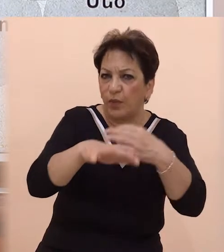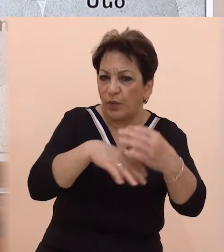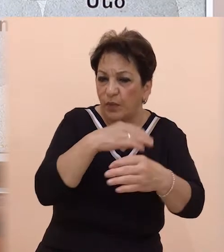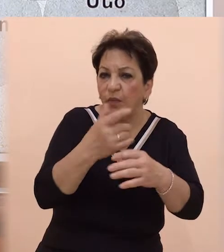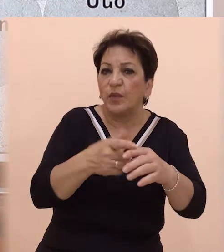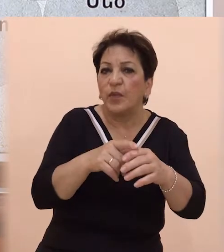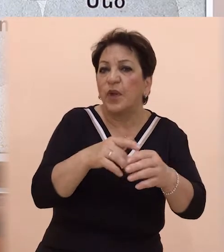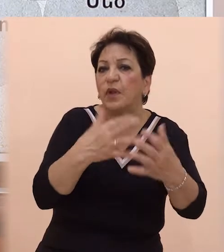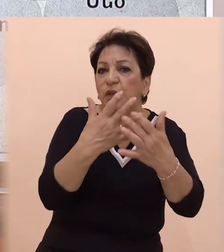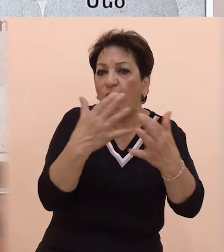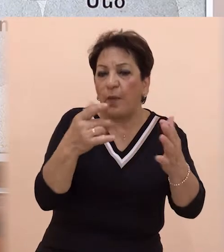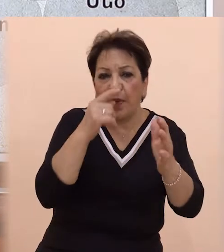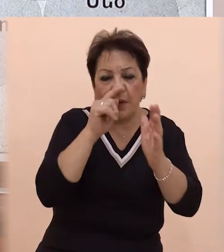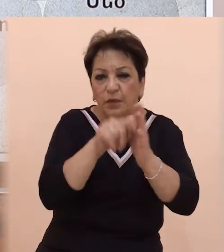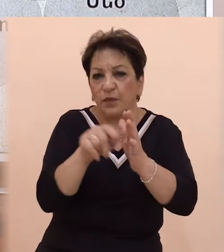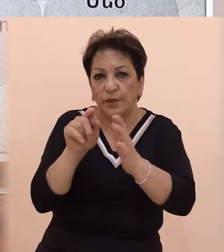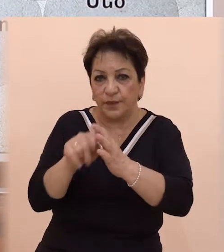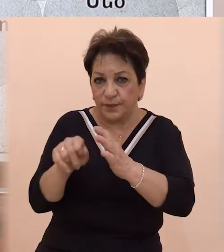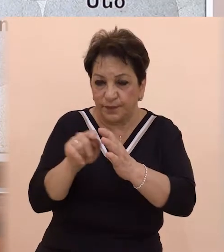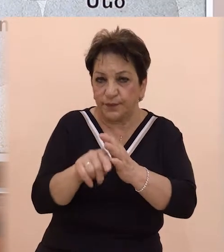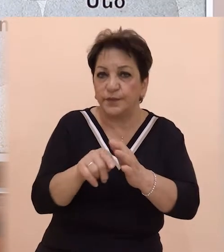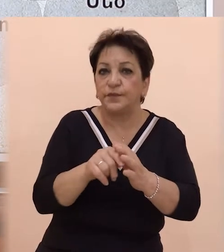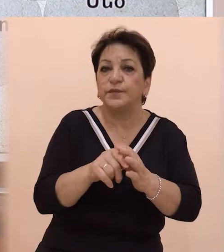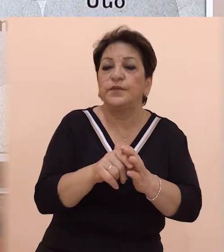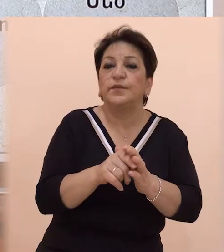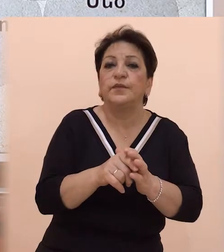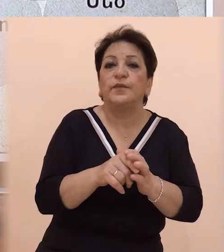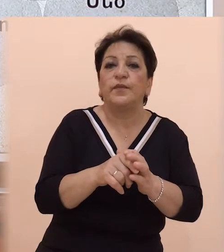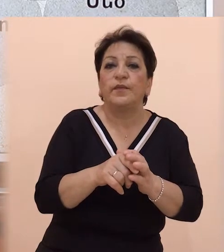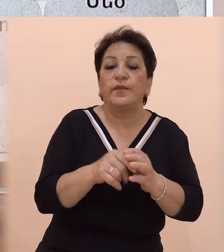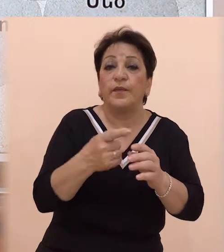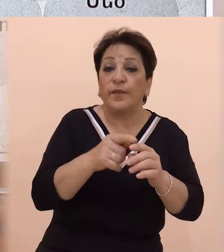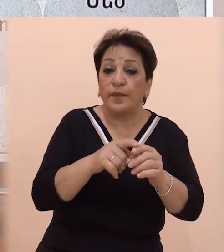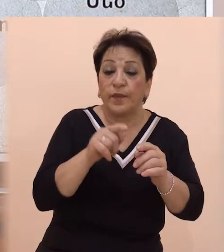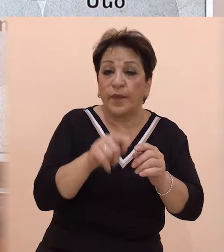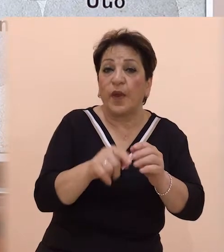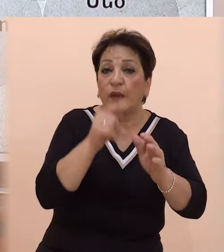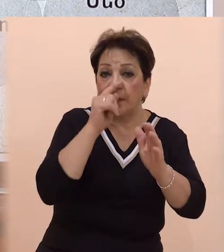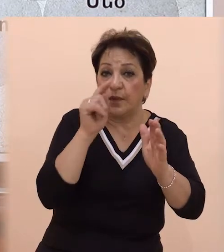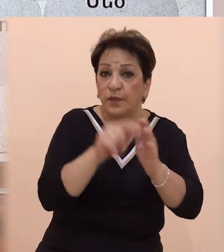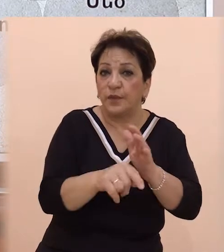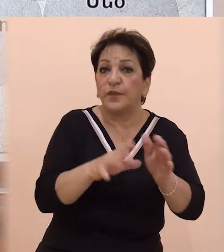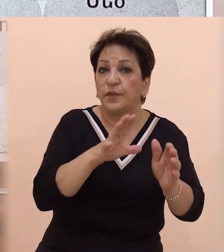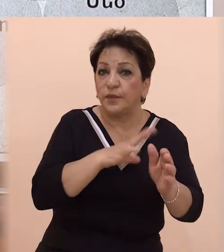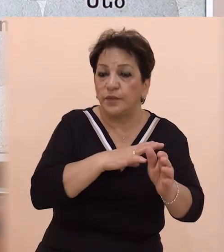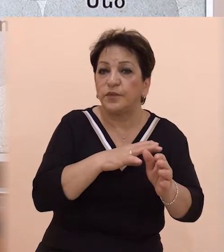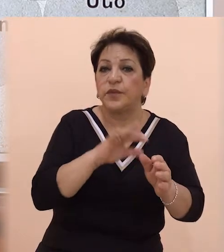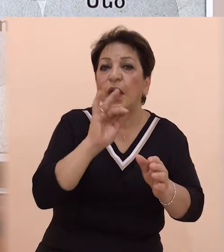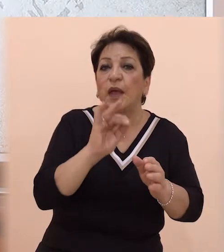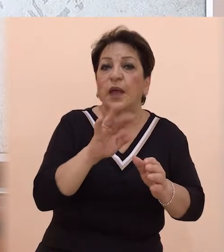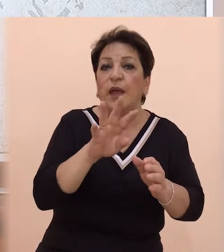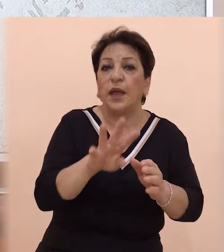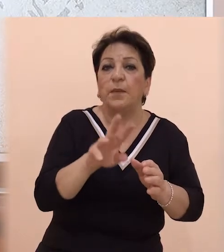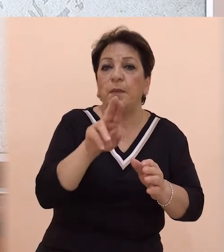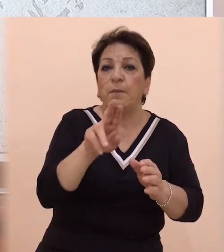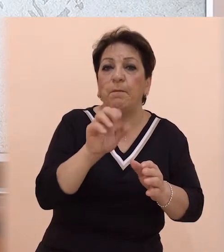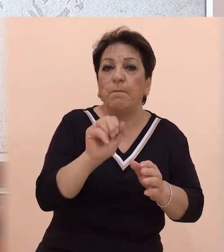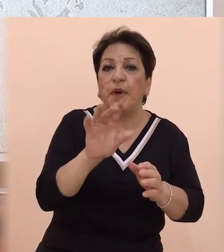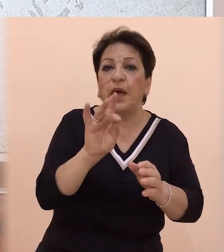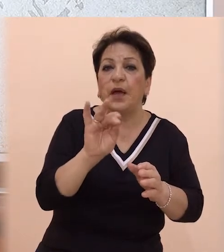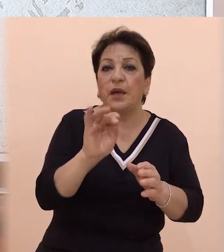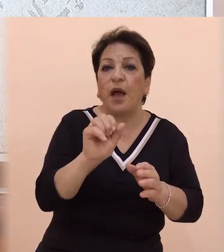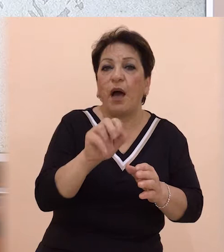ազդում այս լարվածության մեծացման վրա։ Այդպիսի գործոներից մեկն էլ իմպերիալիզմն է։